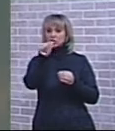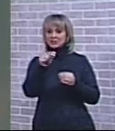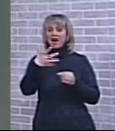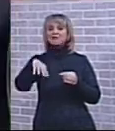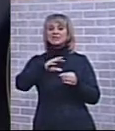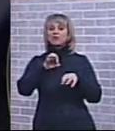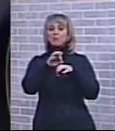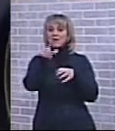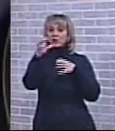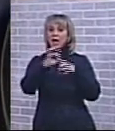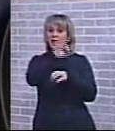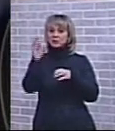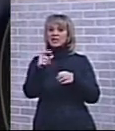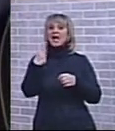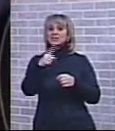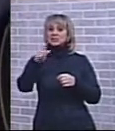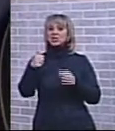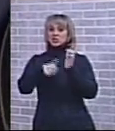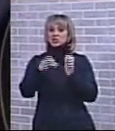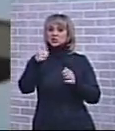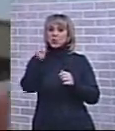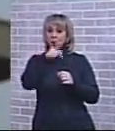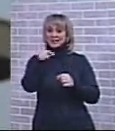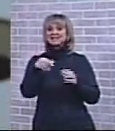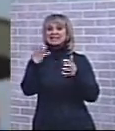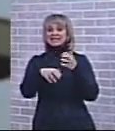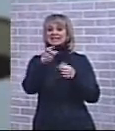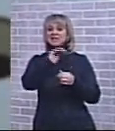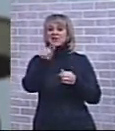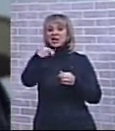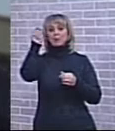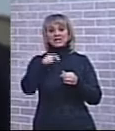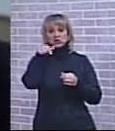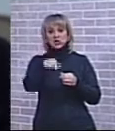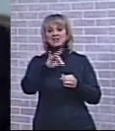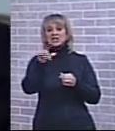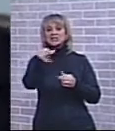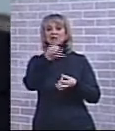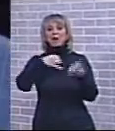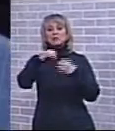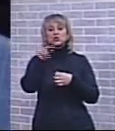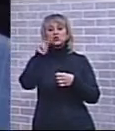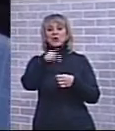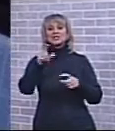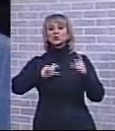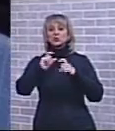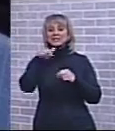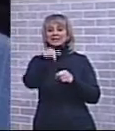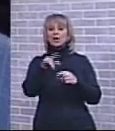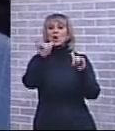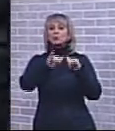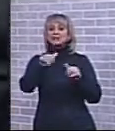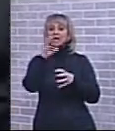А всего провел на орбите 1,5 года. В середине февраля летчик-космонавт приезжал в Ростов пообщаться со школьниками и студентами в